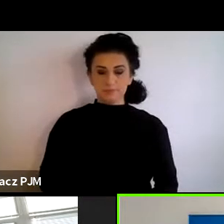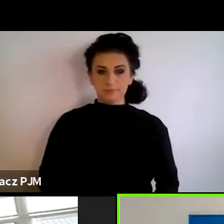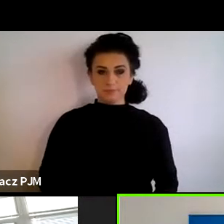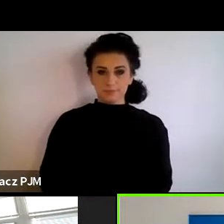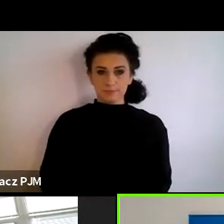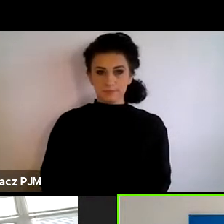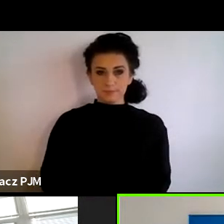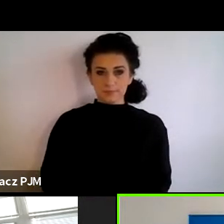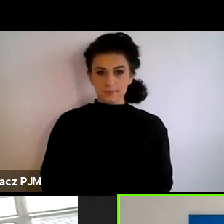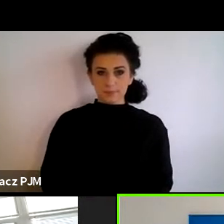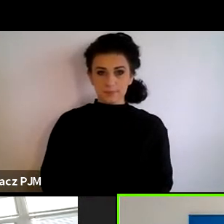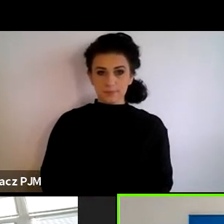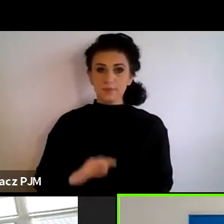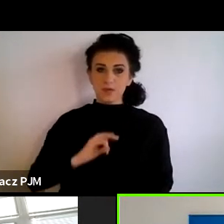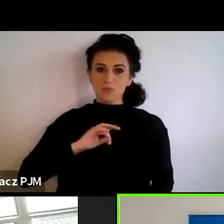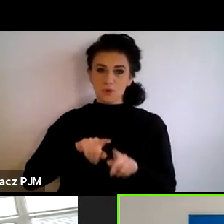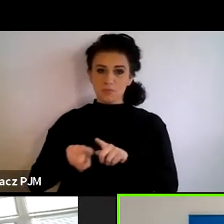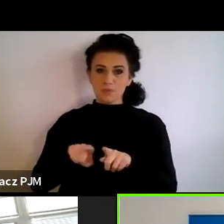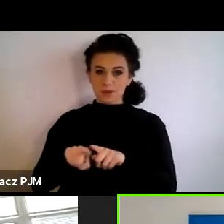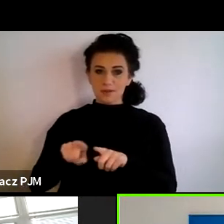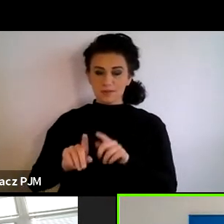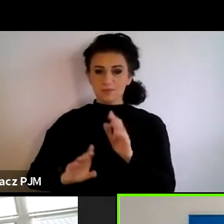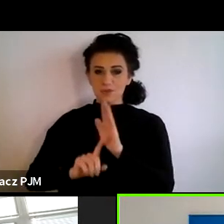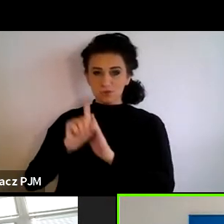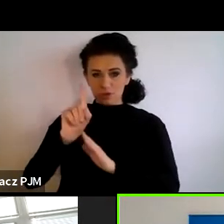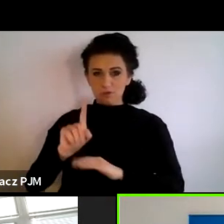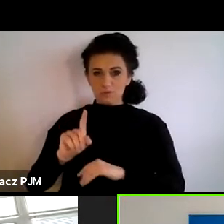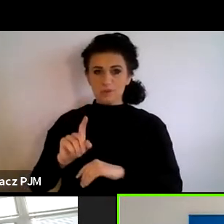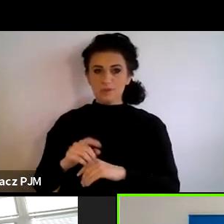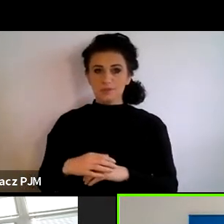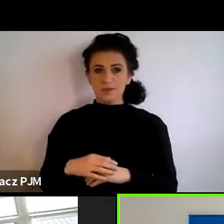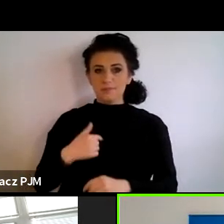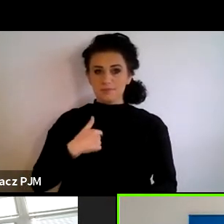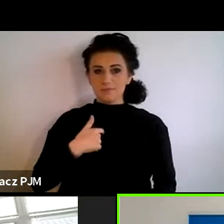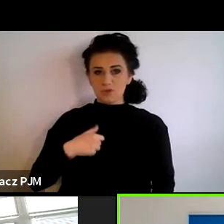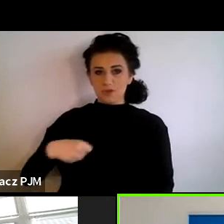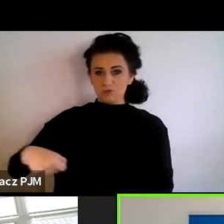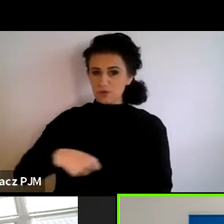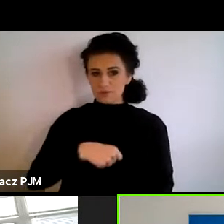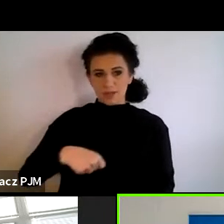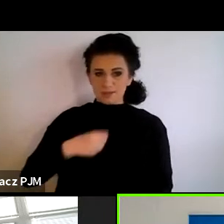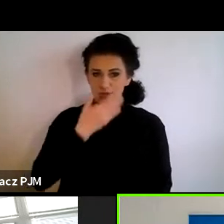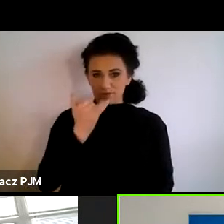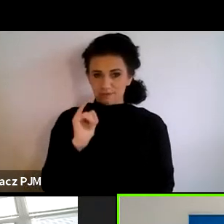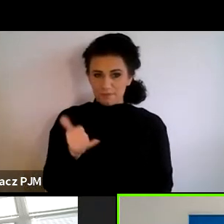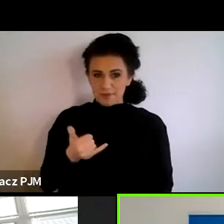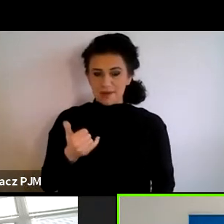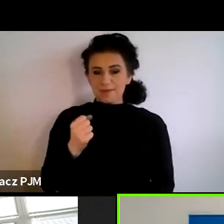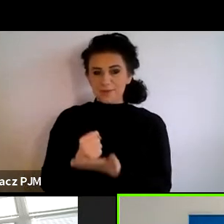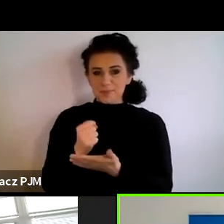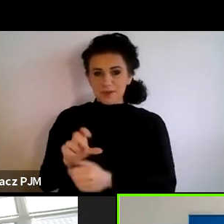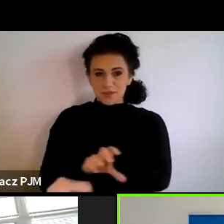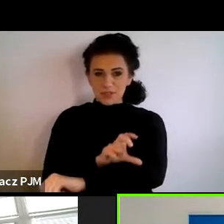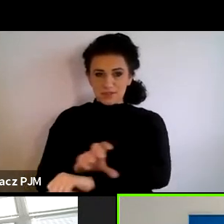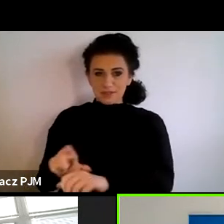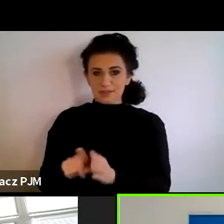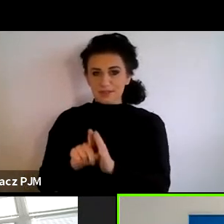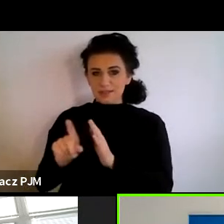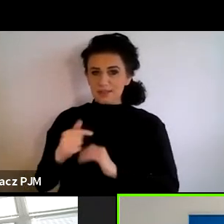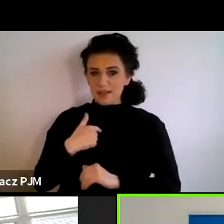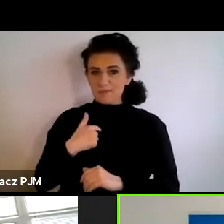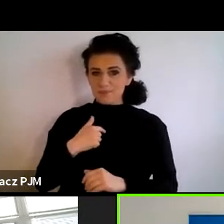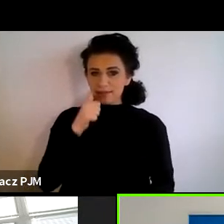jest wykształcenie moich braci, a na mnie jedynie, nawet żelazko się na mnie buntuje, więc te kwestie techniczne dla mnie stanowią